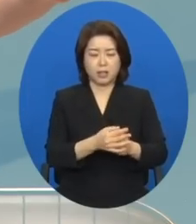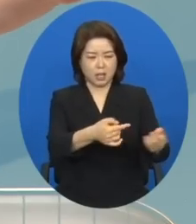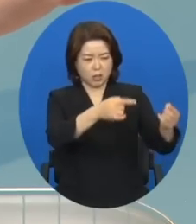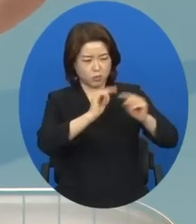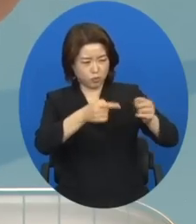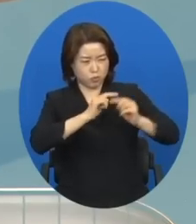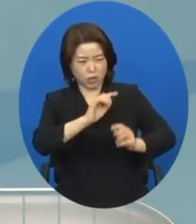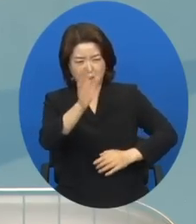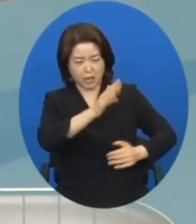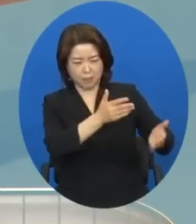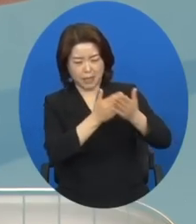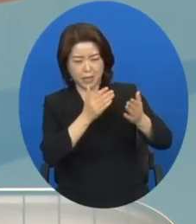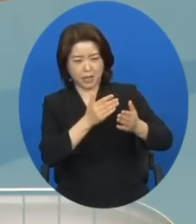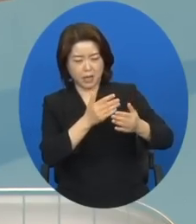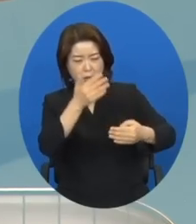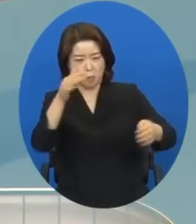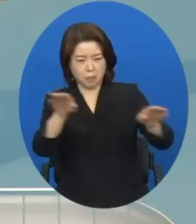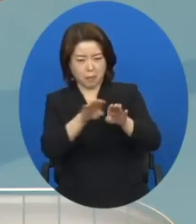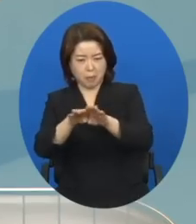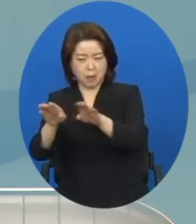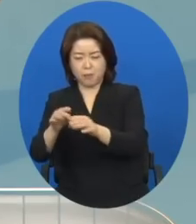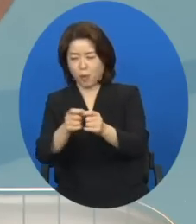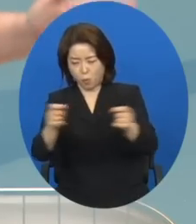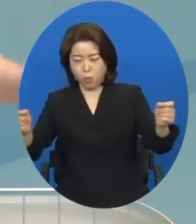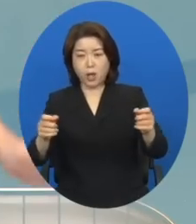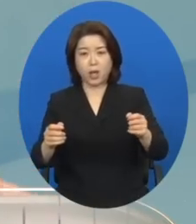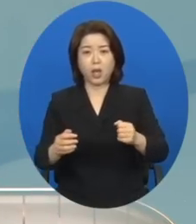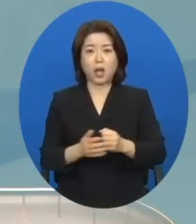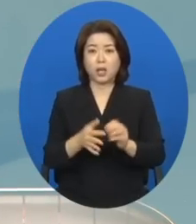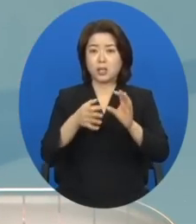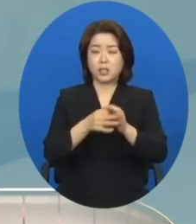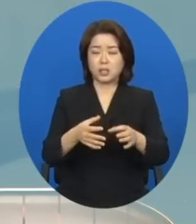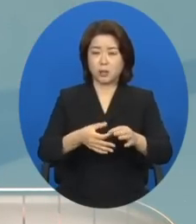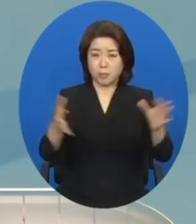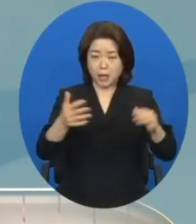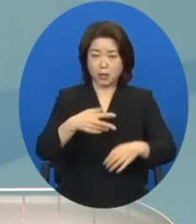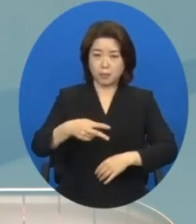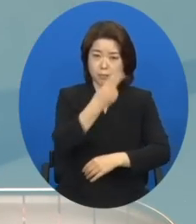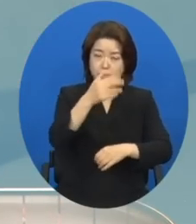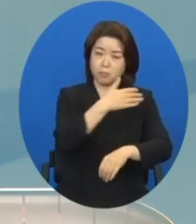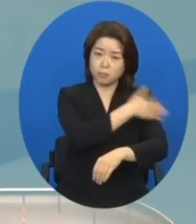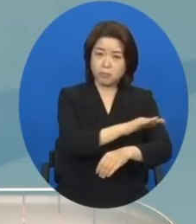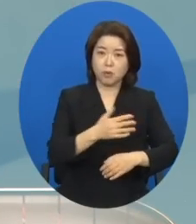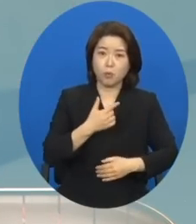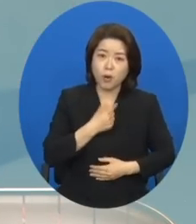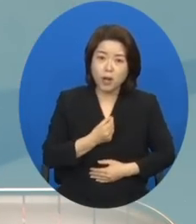지 안 한 지 오래됐어요 벌써. 그렇게 관계를 끊기를 원하세요?